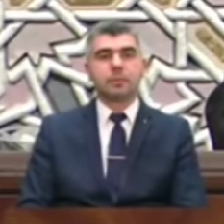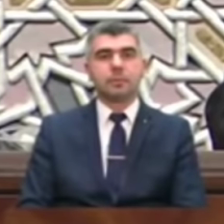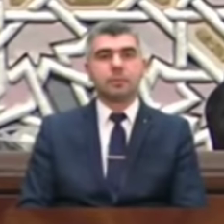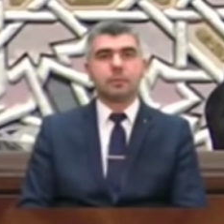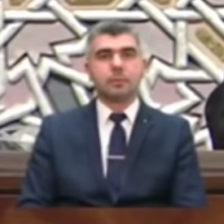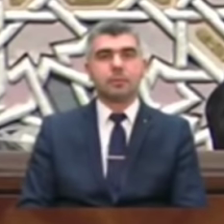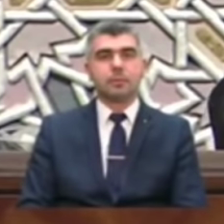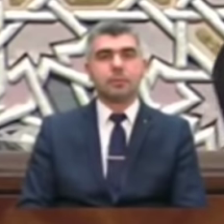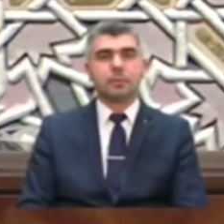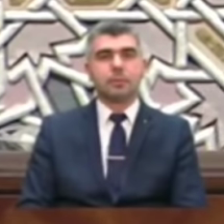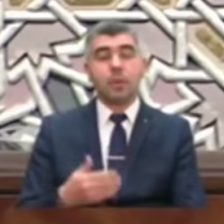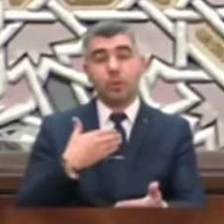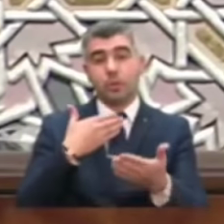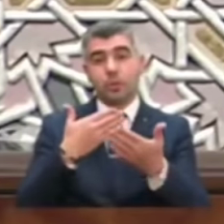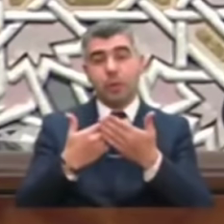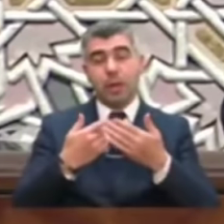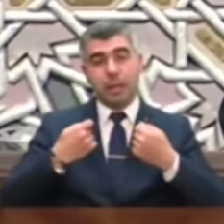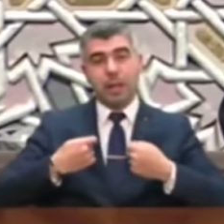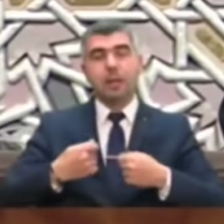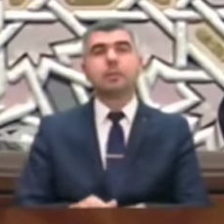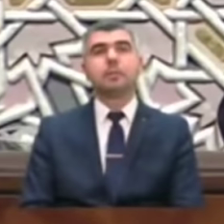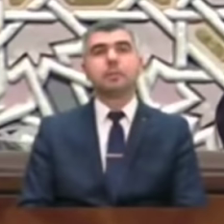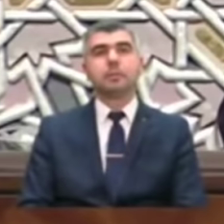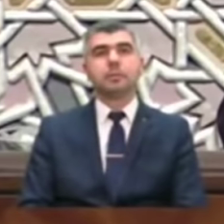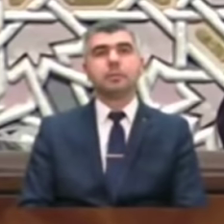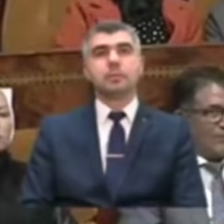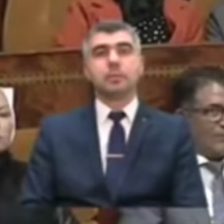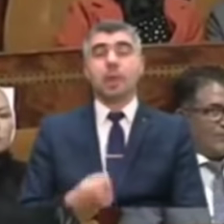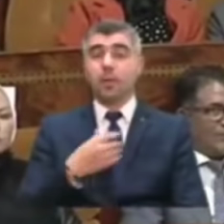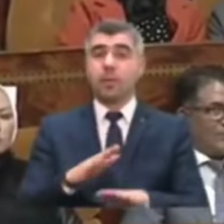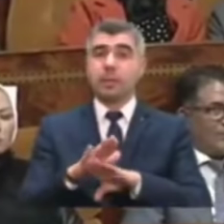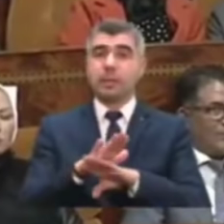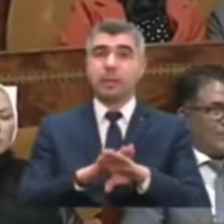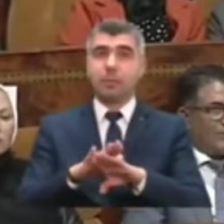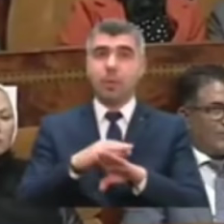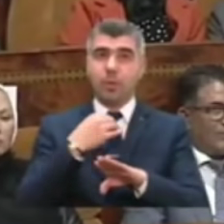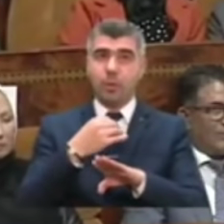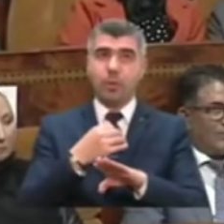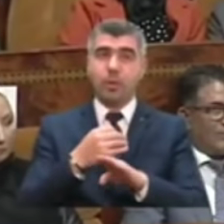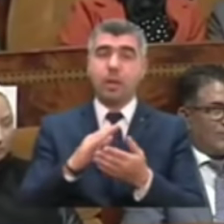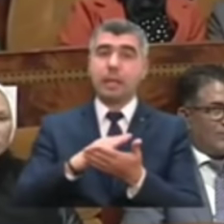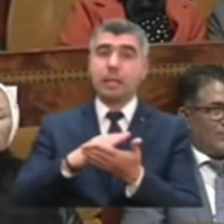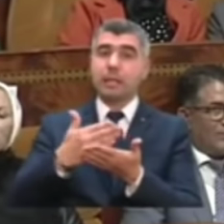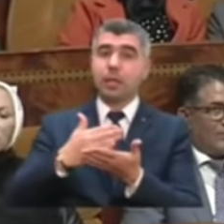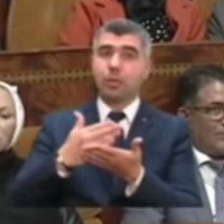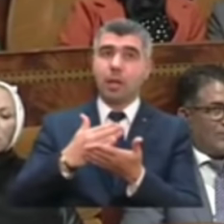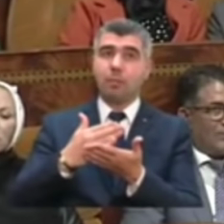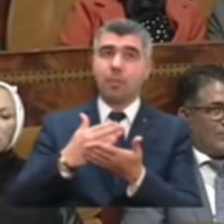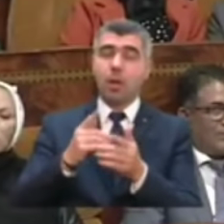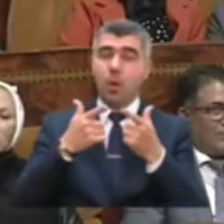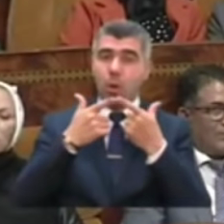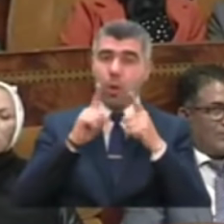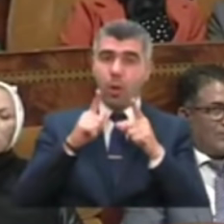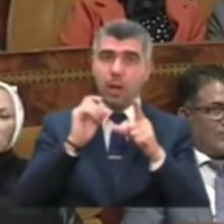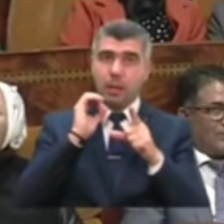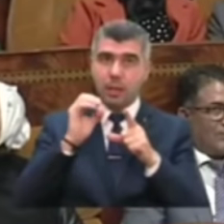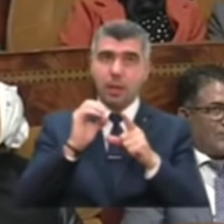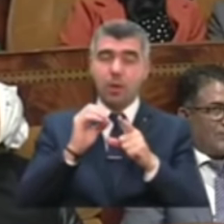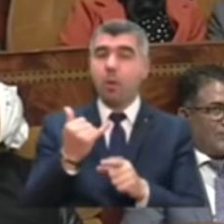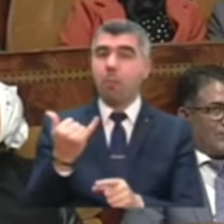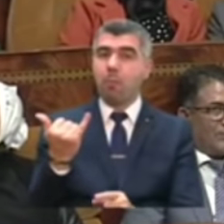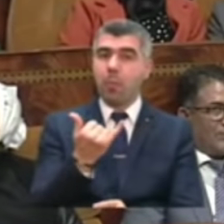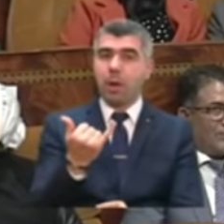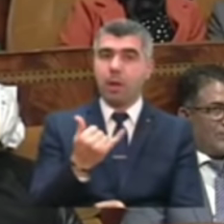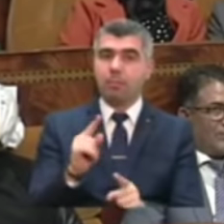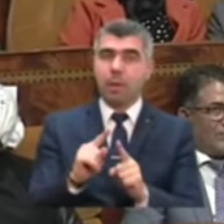الوزير. شكرا السيد الرئيس. غير إلا سمحتوا المطالبة بالترجمة ديال اللغة الرسمية ديال هذه البلاد، أنا أعتبرها سبة في